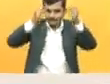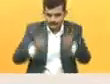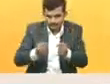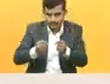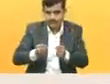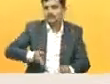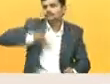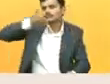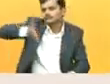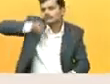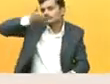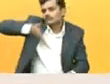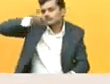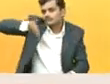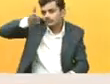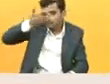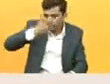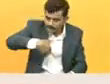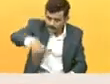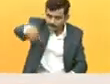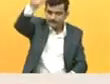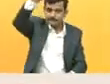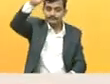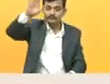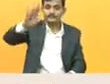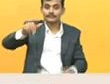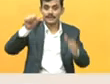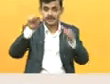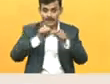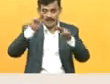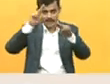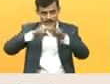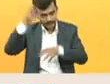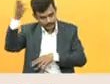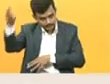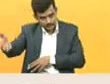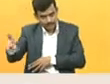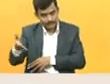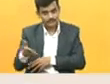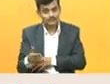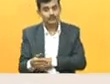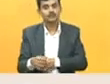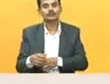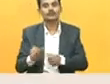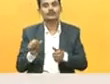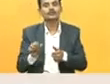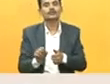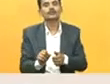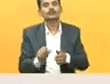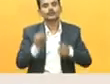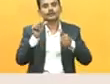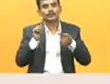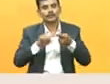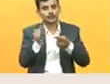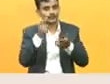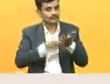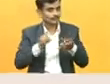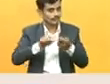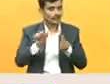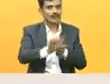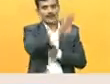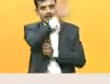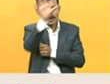लिए निकलता है। इसके बाद अफगानिस्तान होते हुए वो यूरोप जा पहुंचता है और यह